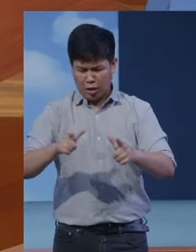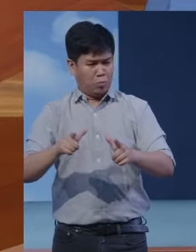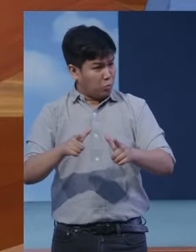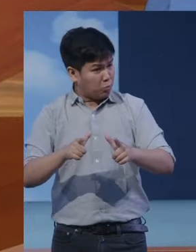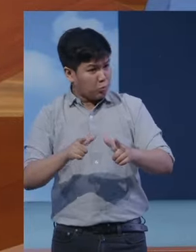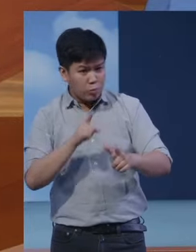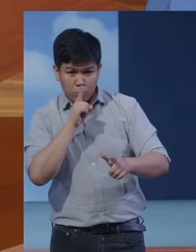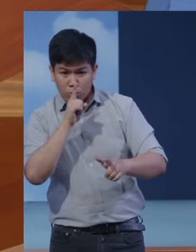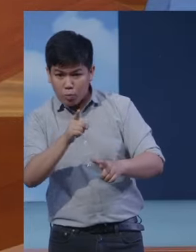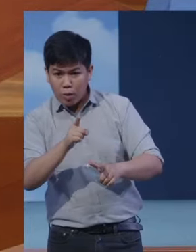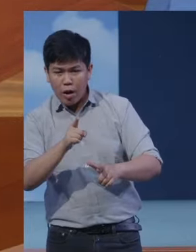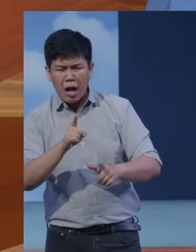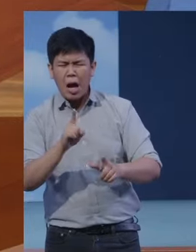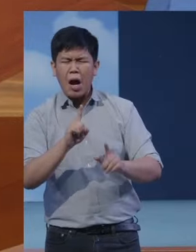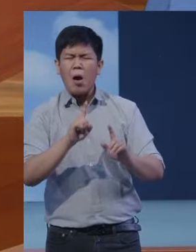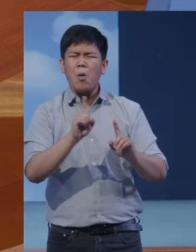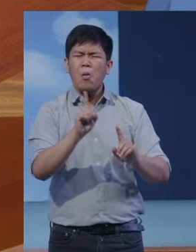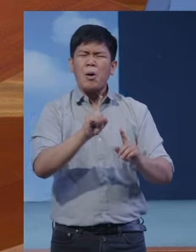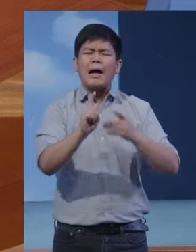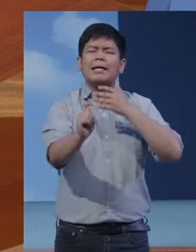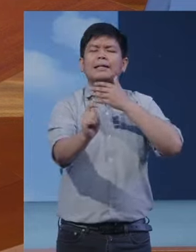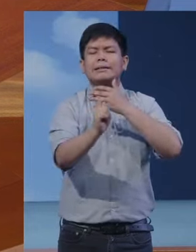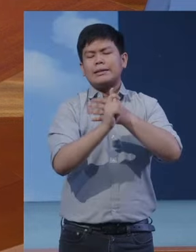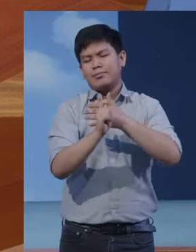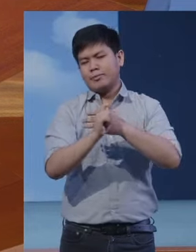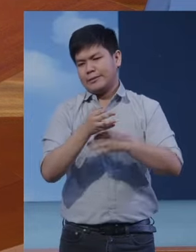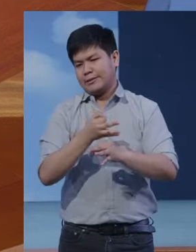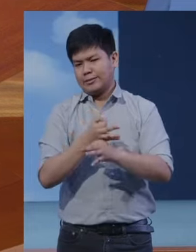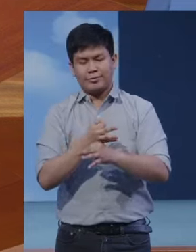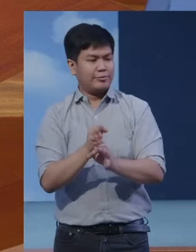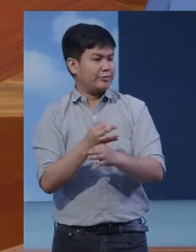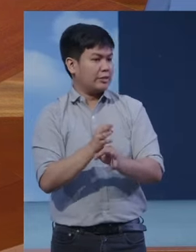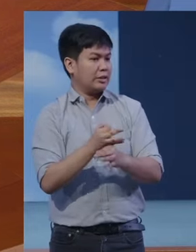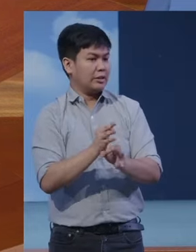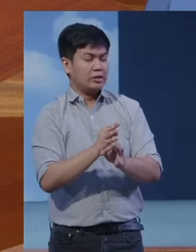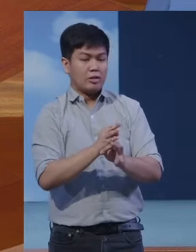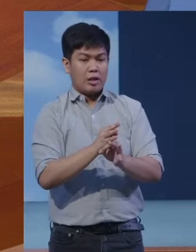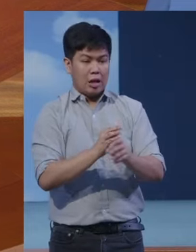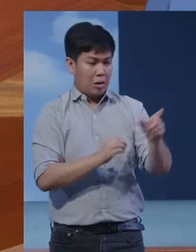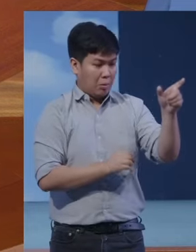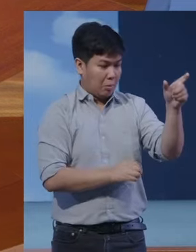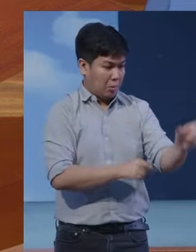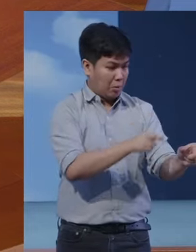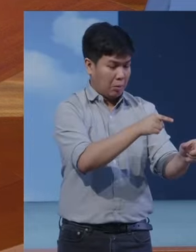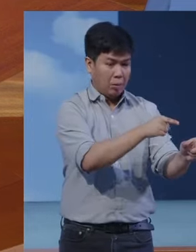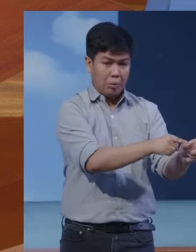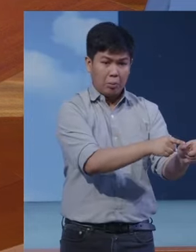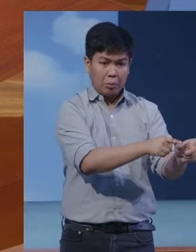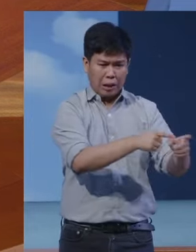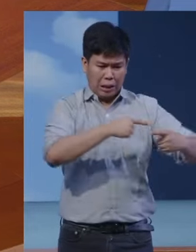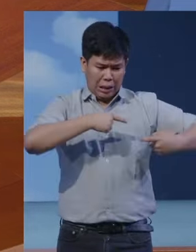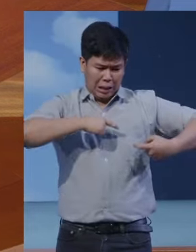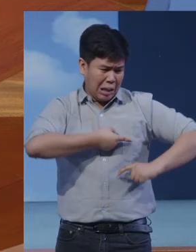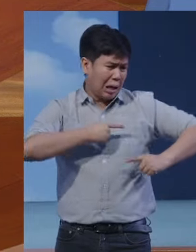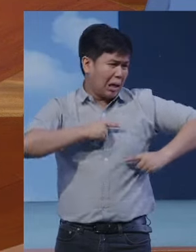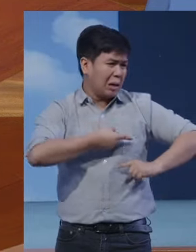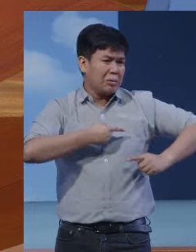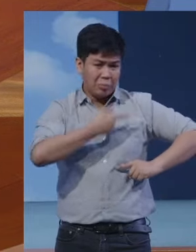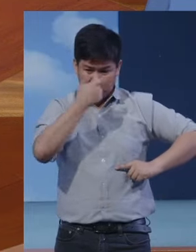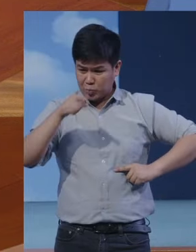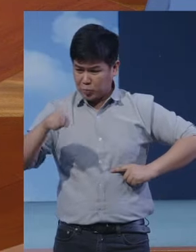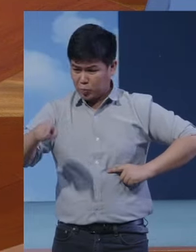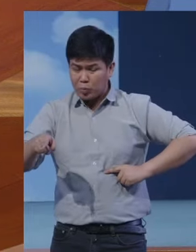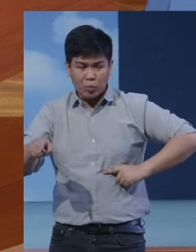bigyang lunas ang isang asawang naargabyado ng walang pagsisising pangangalan niya